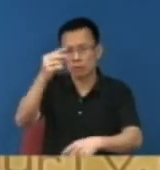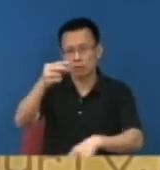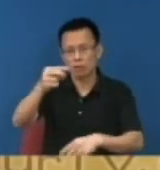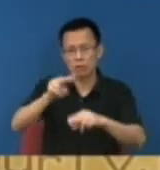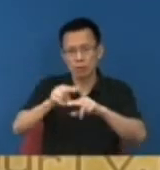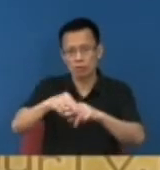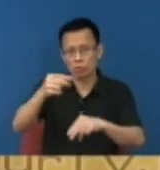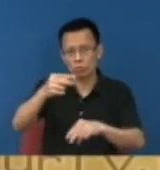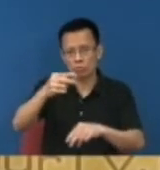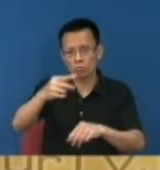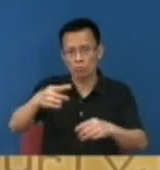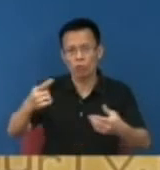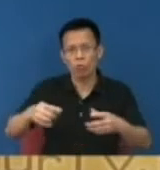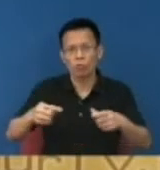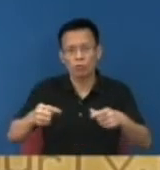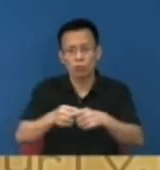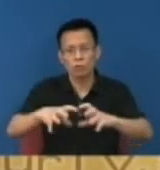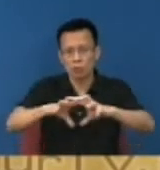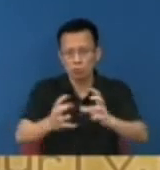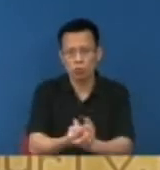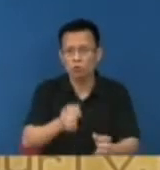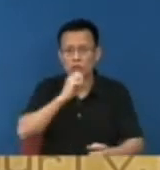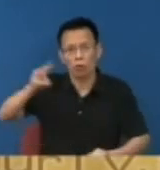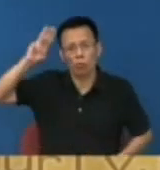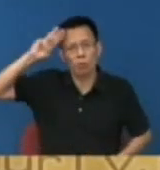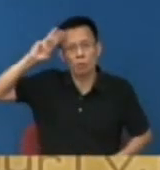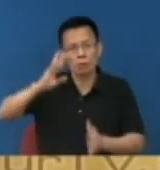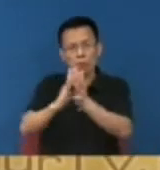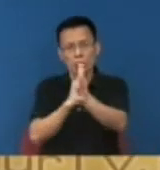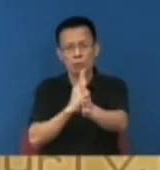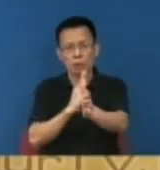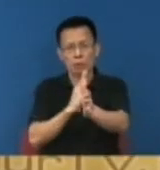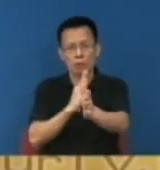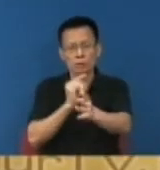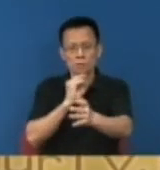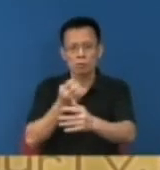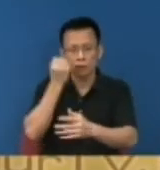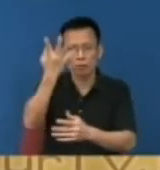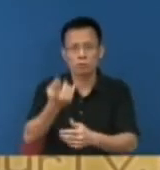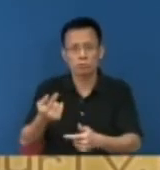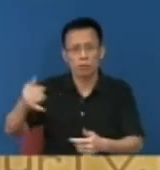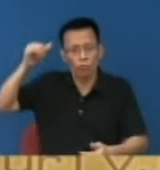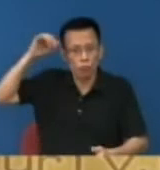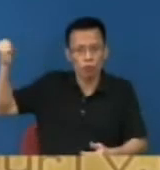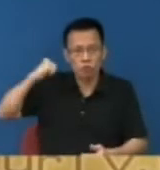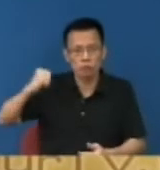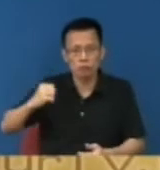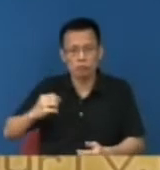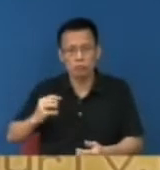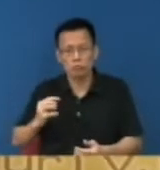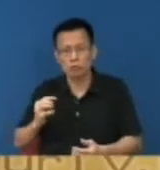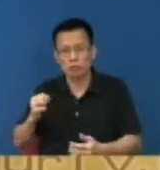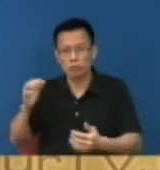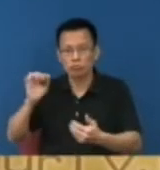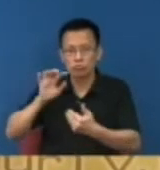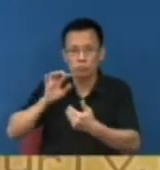啱咧？共產黨係有軍隊嘅喎，係有一個提倡用暴力推翻國民黨政權嘅政黨